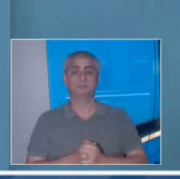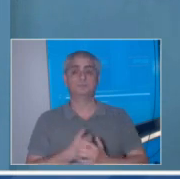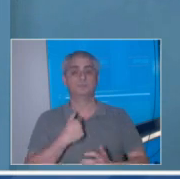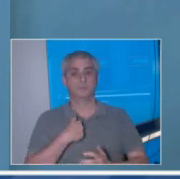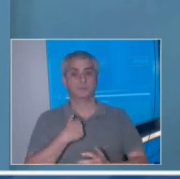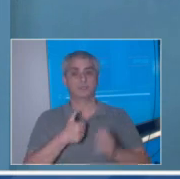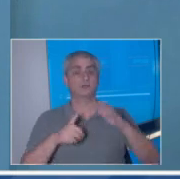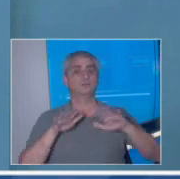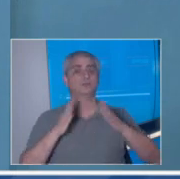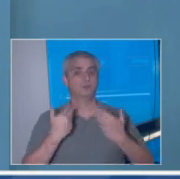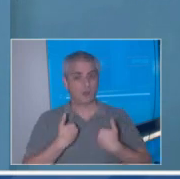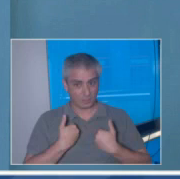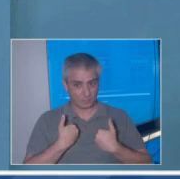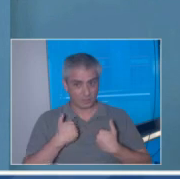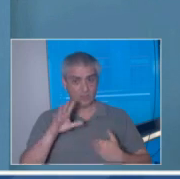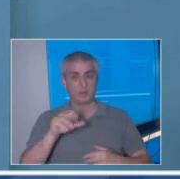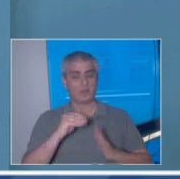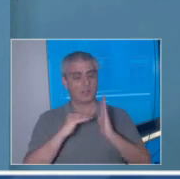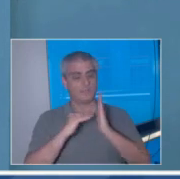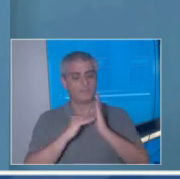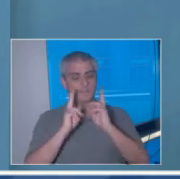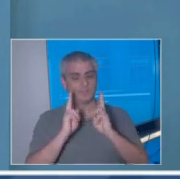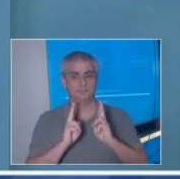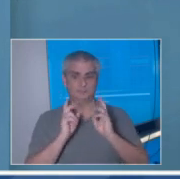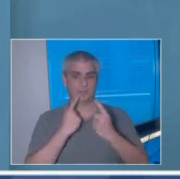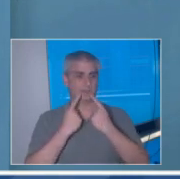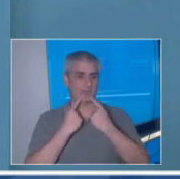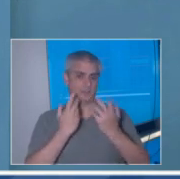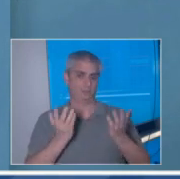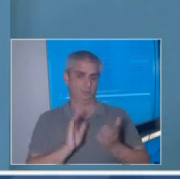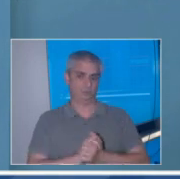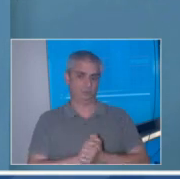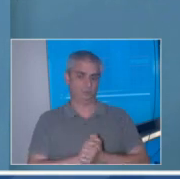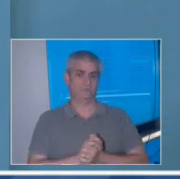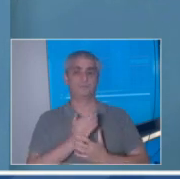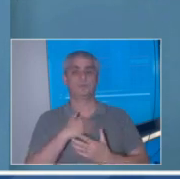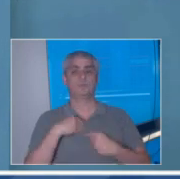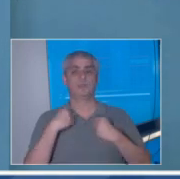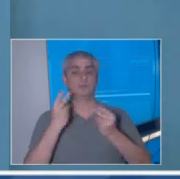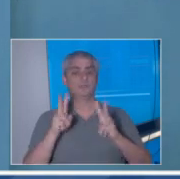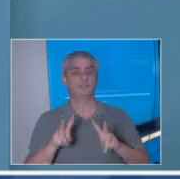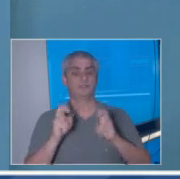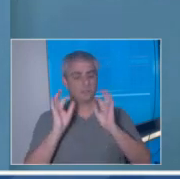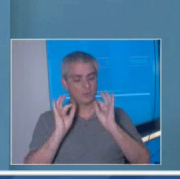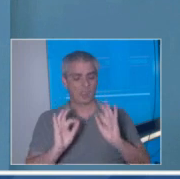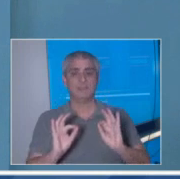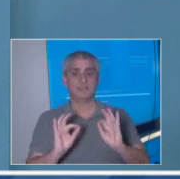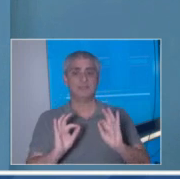אני כראש ממשלה לוקח פסק זמן להידברות. אני נותן הזדמנות